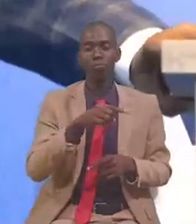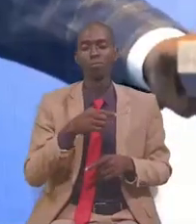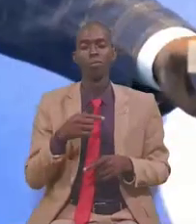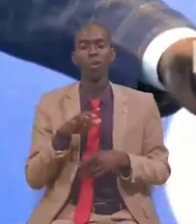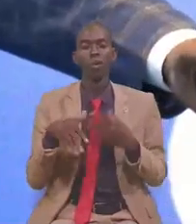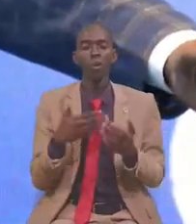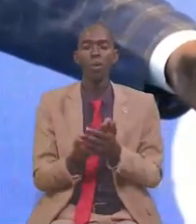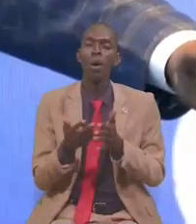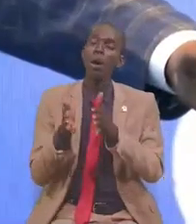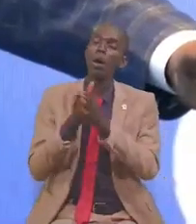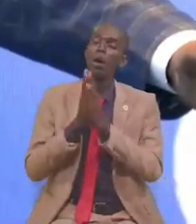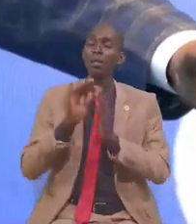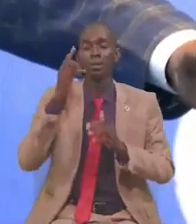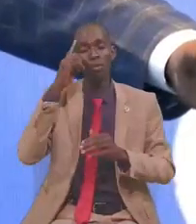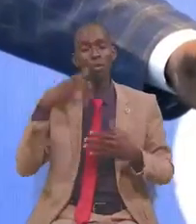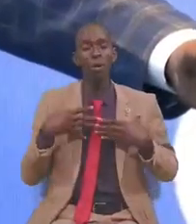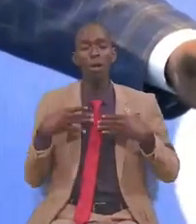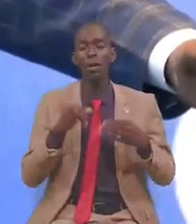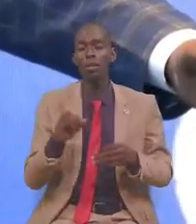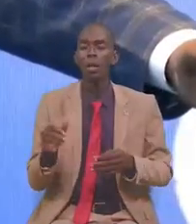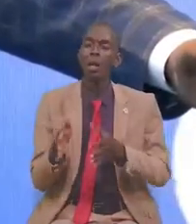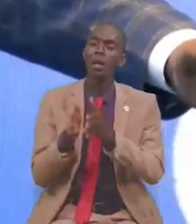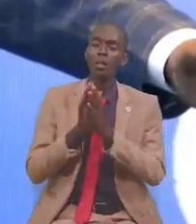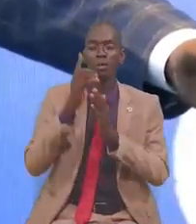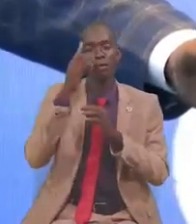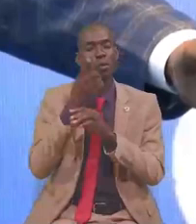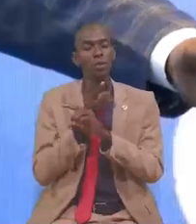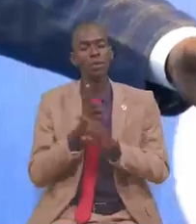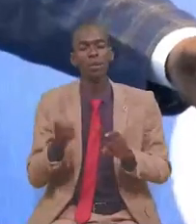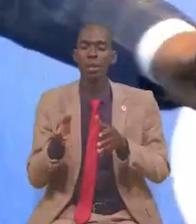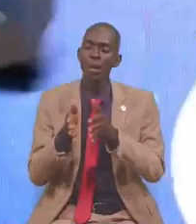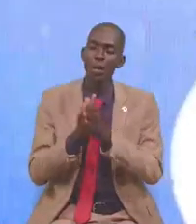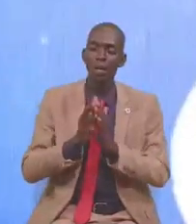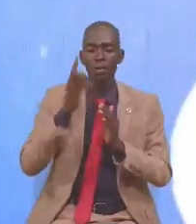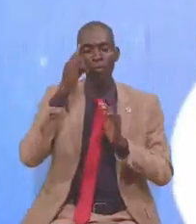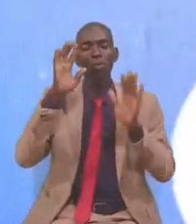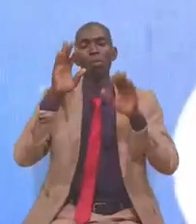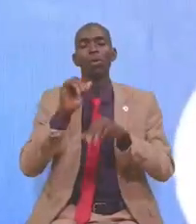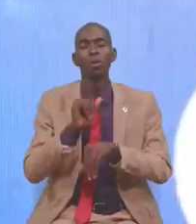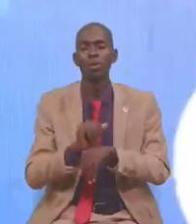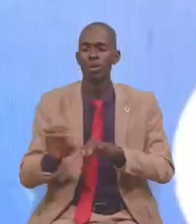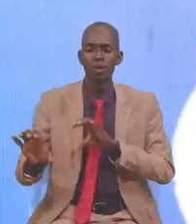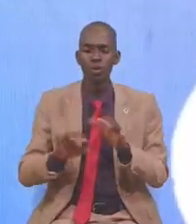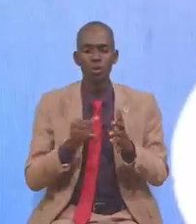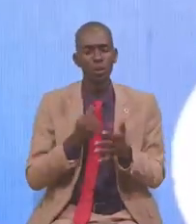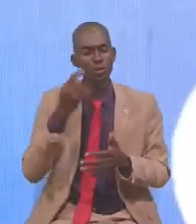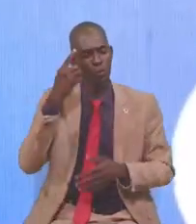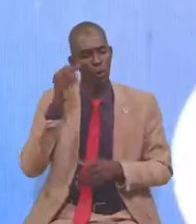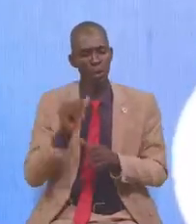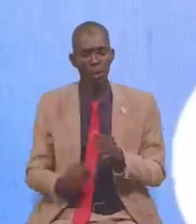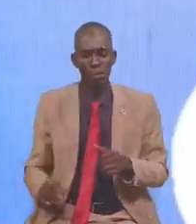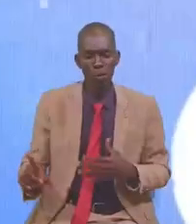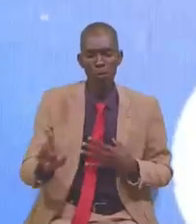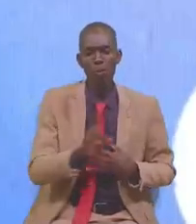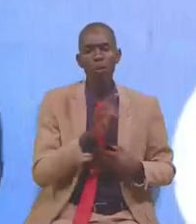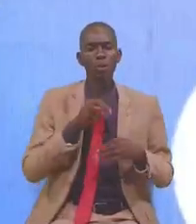Demandons la guérison, la délivrance, demandant le miracle, fais-le pour tout le monde au